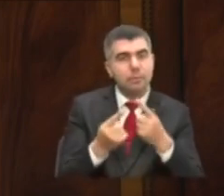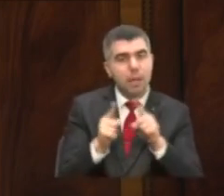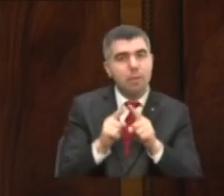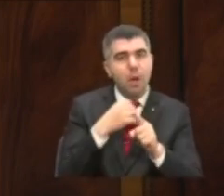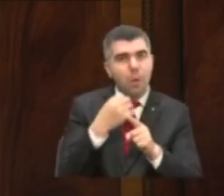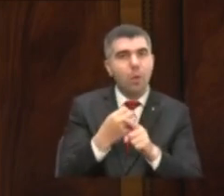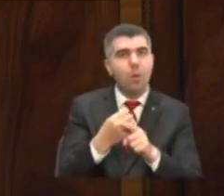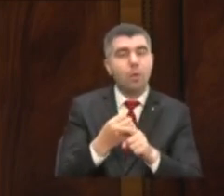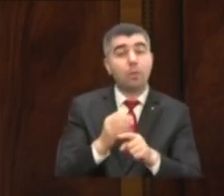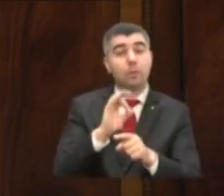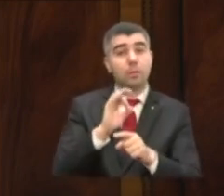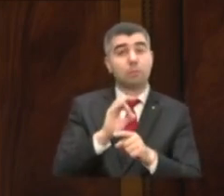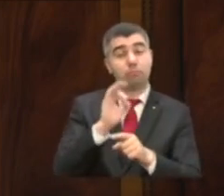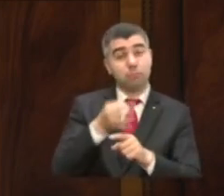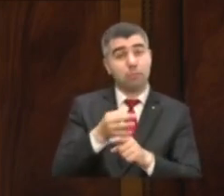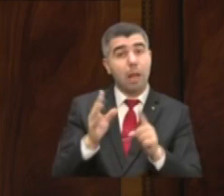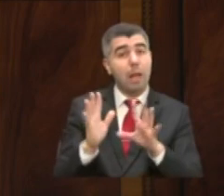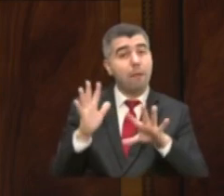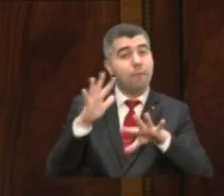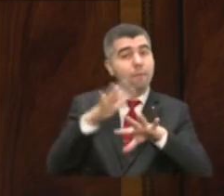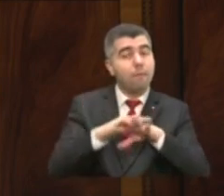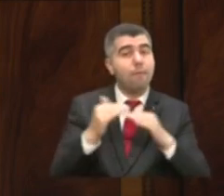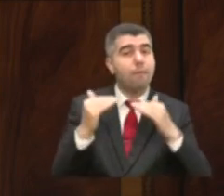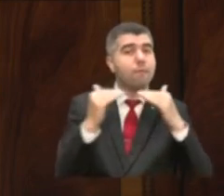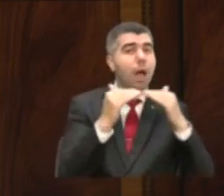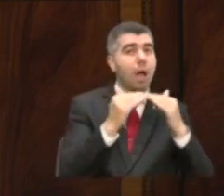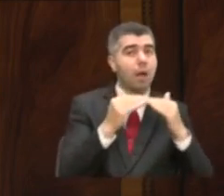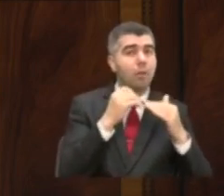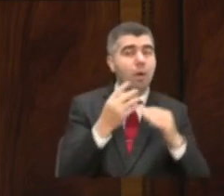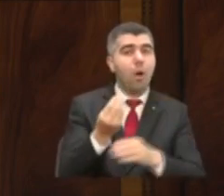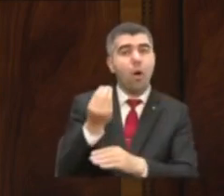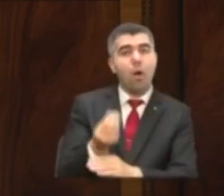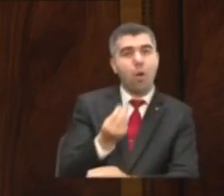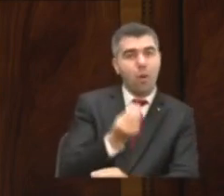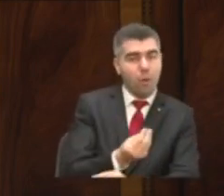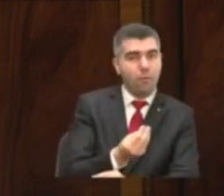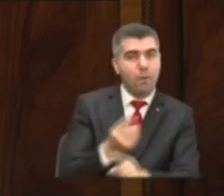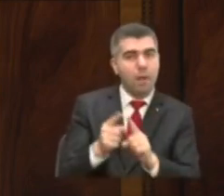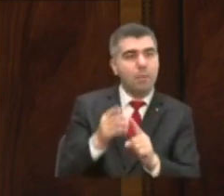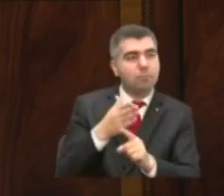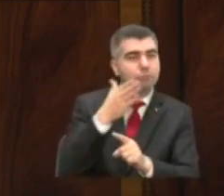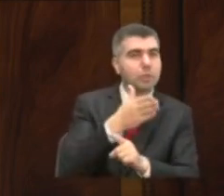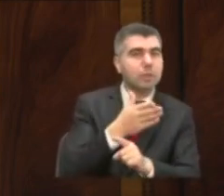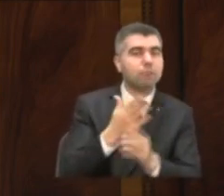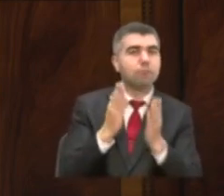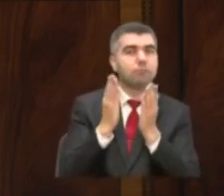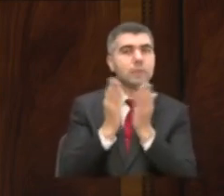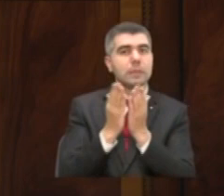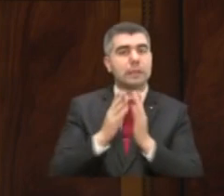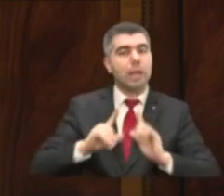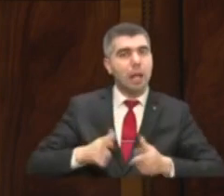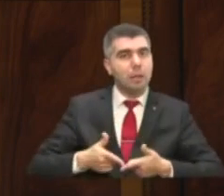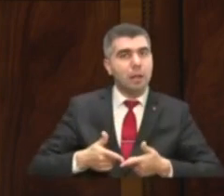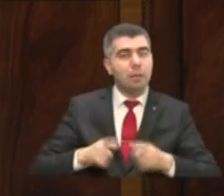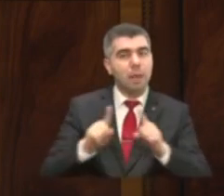المقبلة. وهذه السلبيات باتفاق الجميع هي الأولى فيهم هو الأطفال اللي كيمشيو للمدرسة. ولذلك درنا أول إجراء